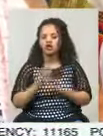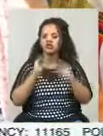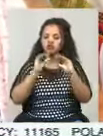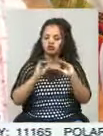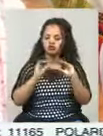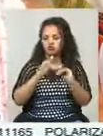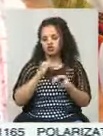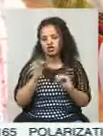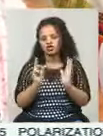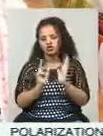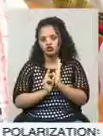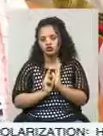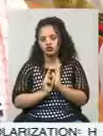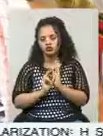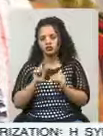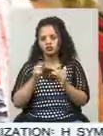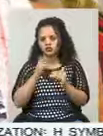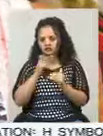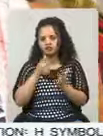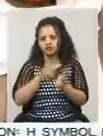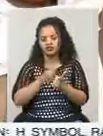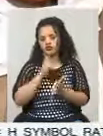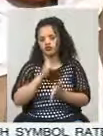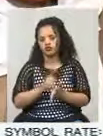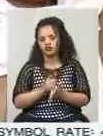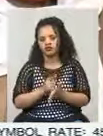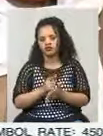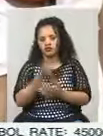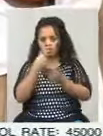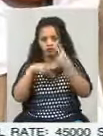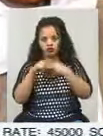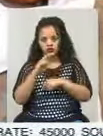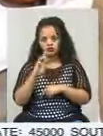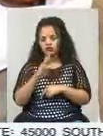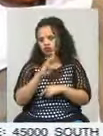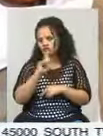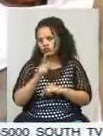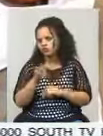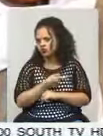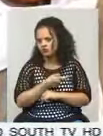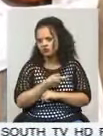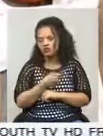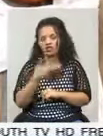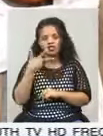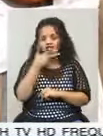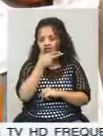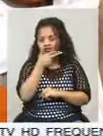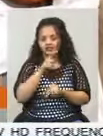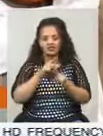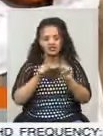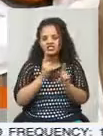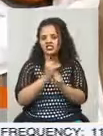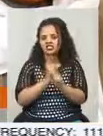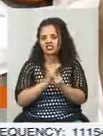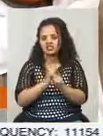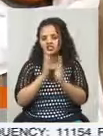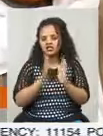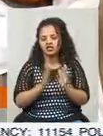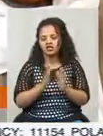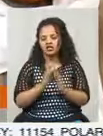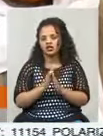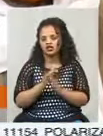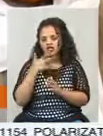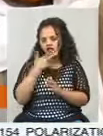አስተምህሮቱና ህጉም ስለተንጸባረቀ ማለት ነው። የነቢዩ ሱና ነውም እንበል፣ የሚገረዘው ግርዛት ግን ትክክለኛው